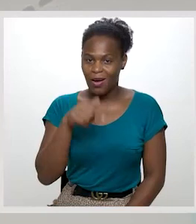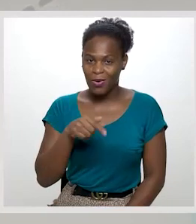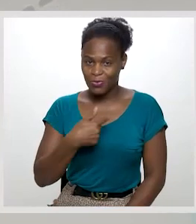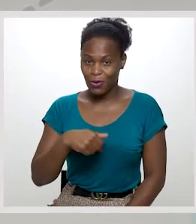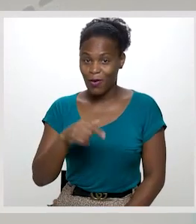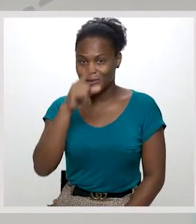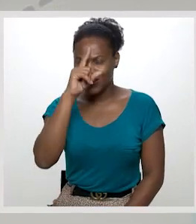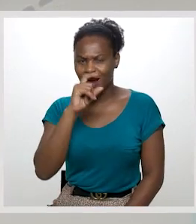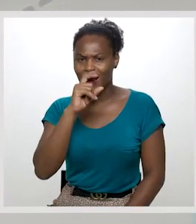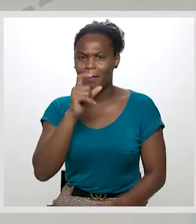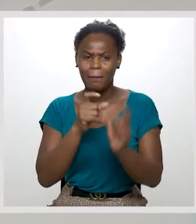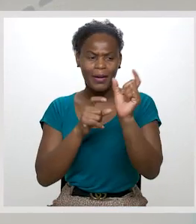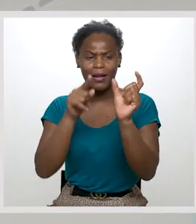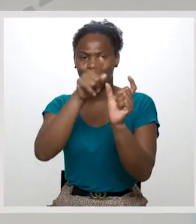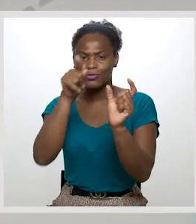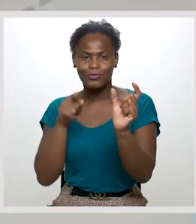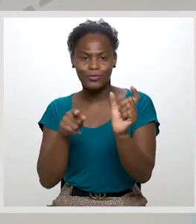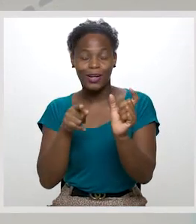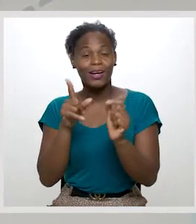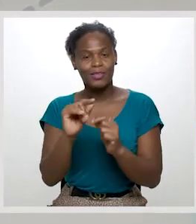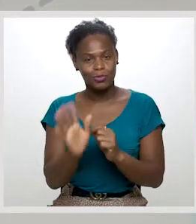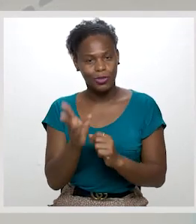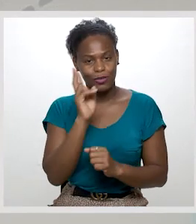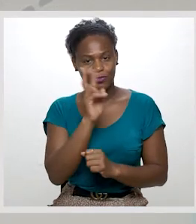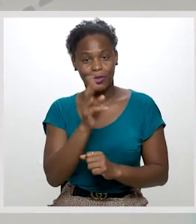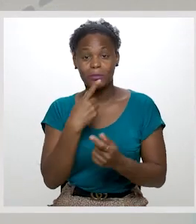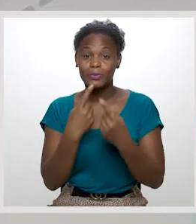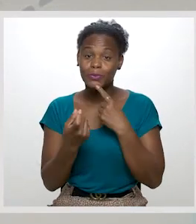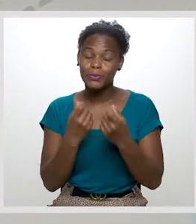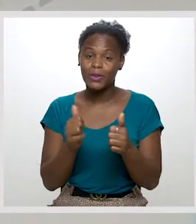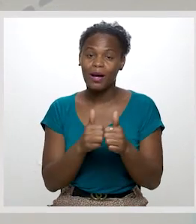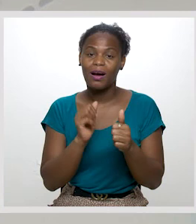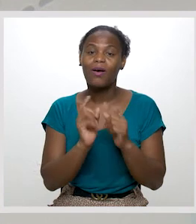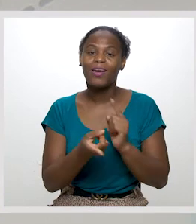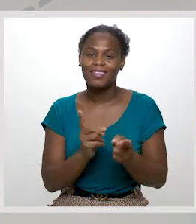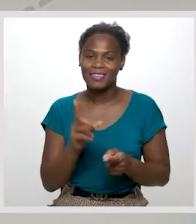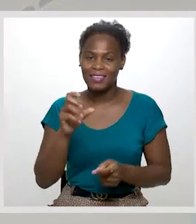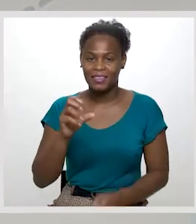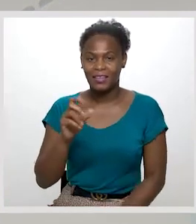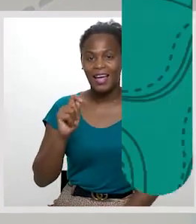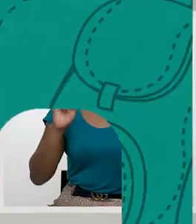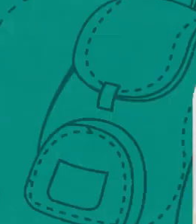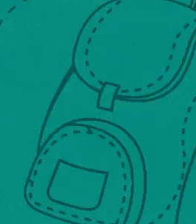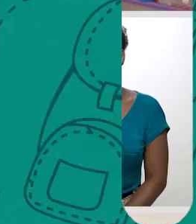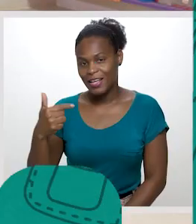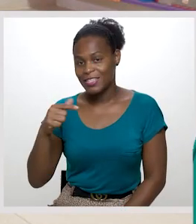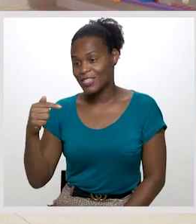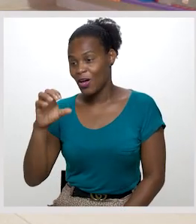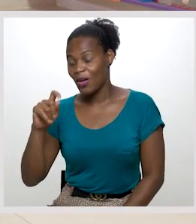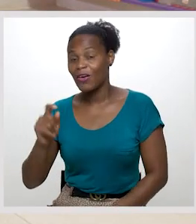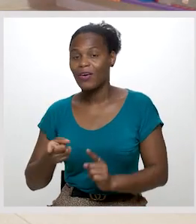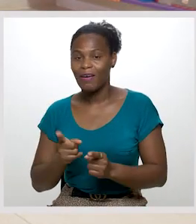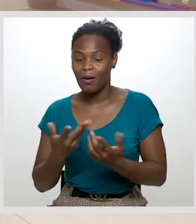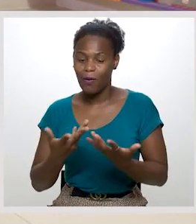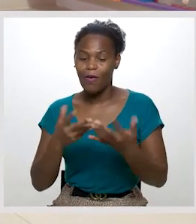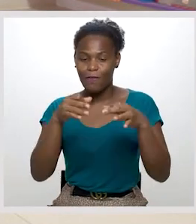Dans ce cours, on a fait le rappel des mots interrogatifs et on a vu la question avec est-ce que. Nous voilà arrivés